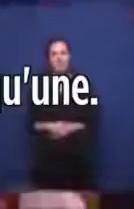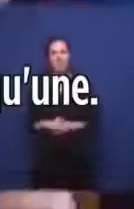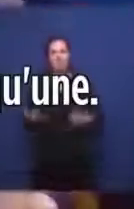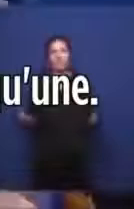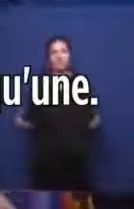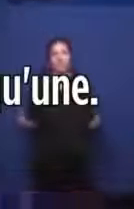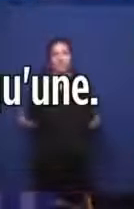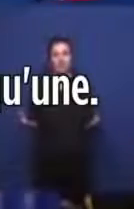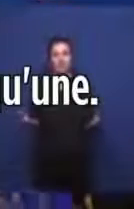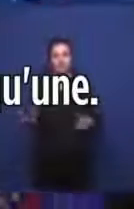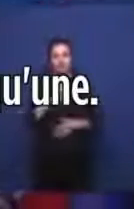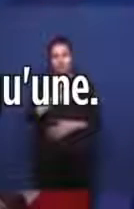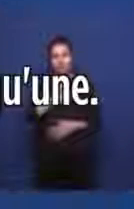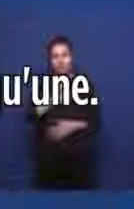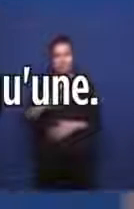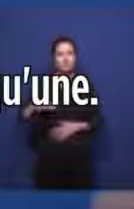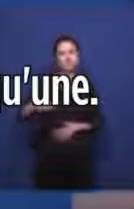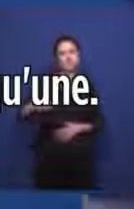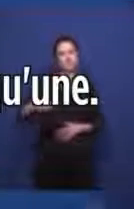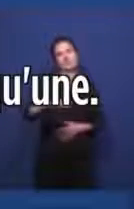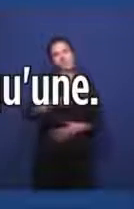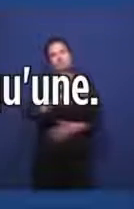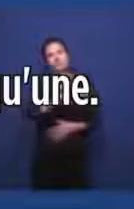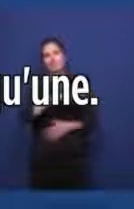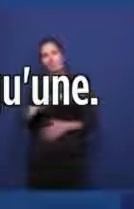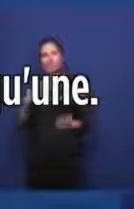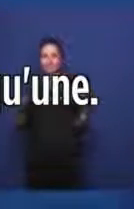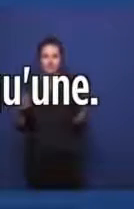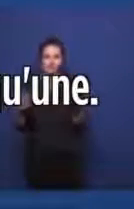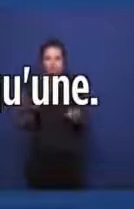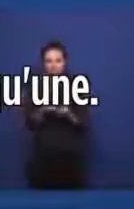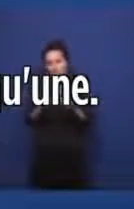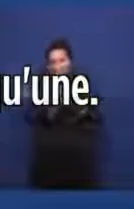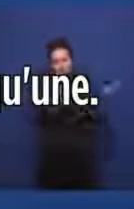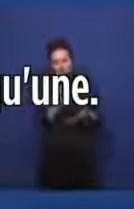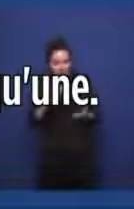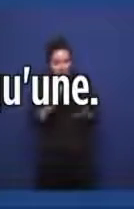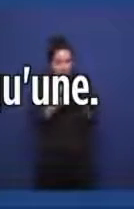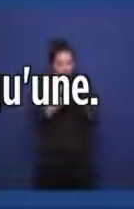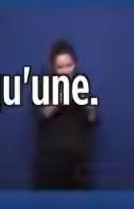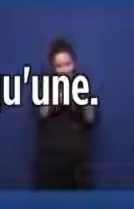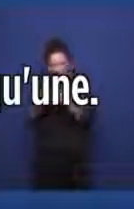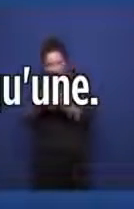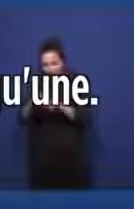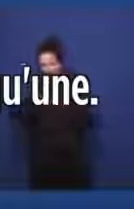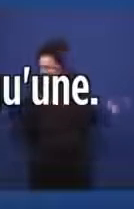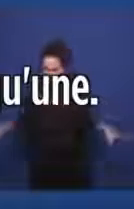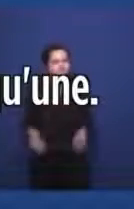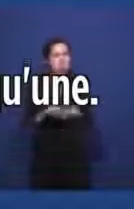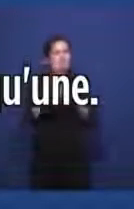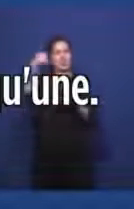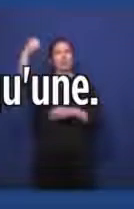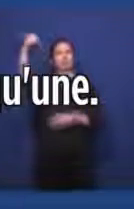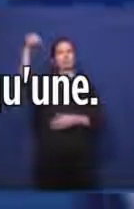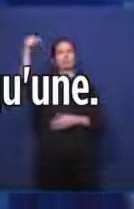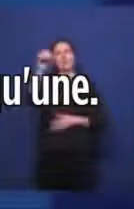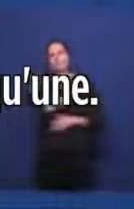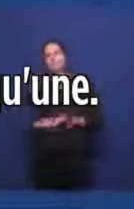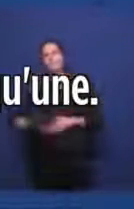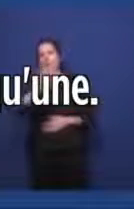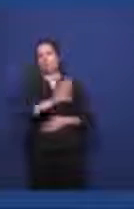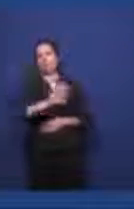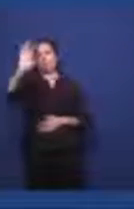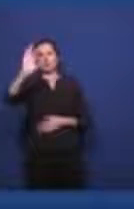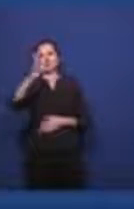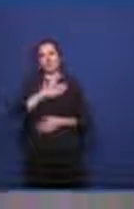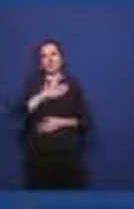Mes chers concitoyens, il n'y a pas plusieurs France, il n'y en a qu'une. La France, la